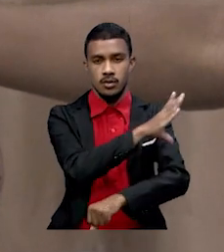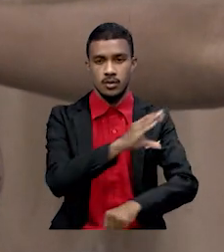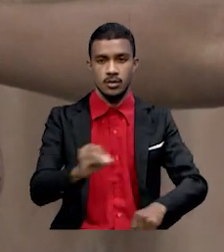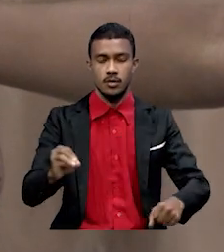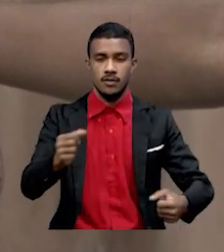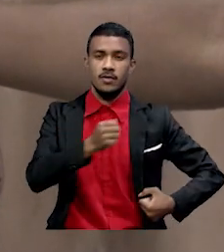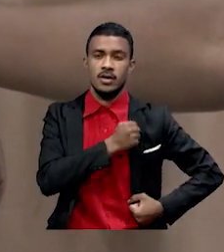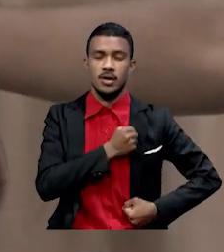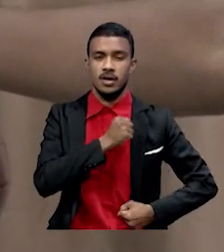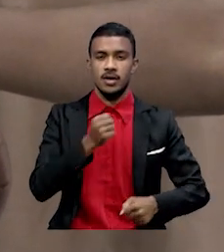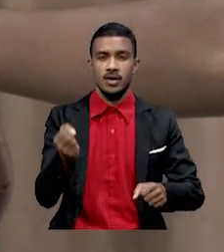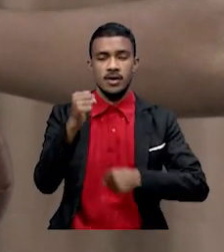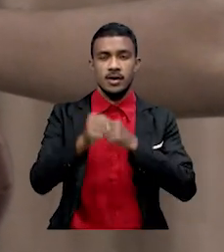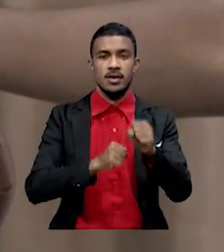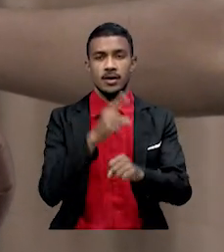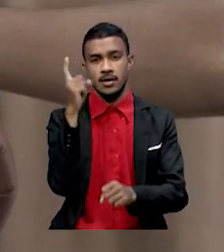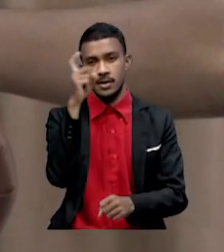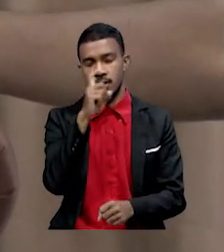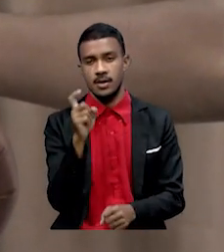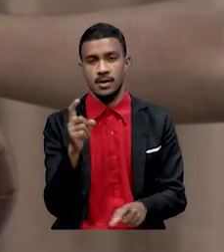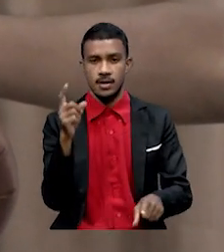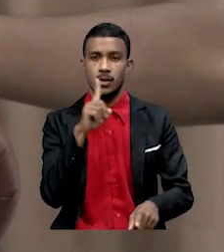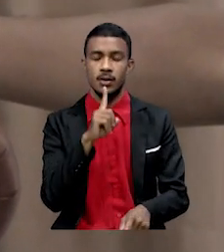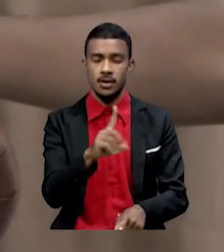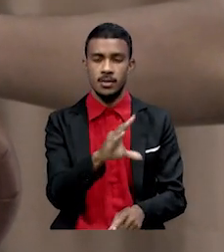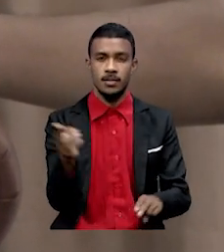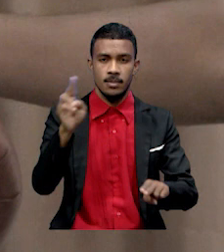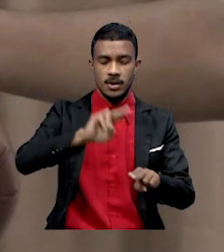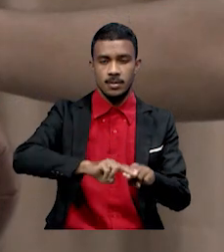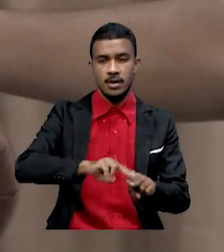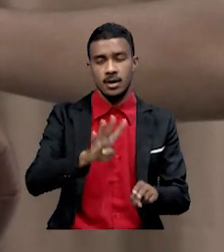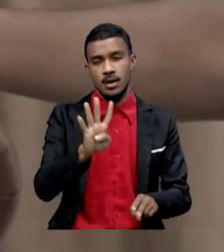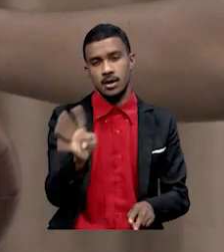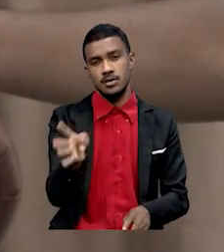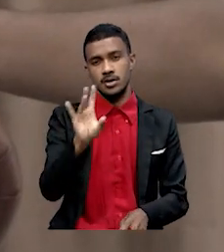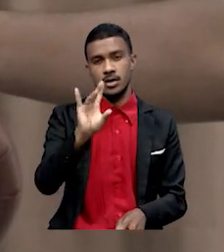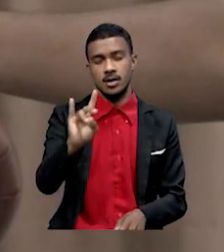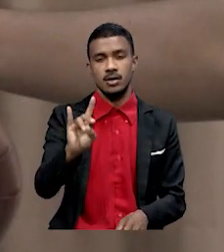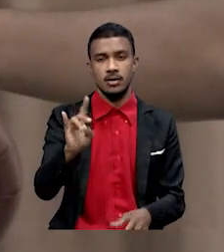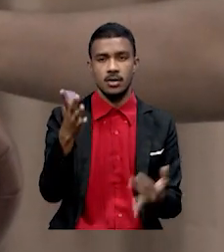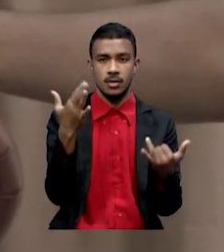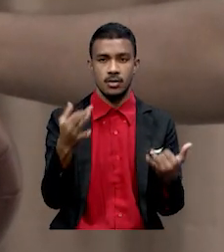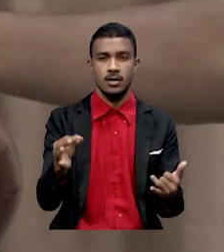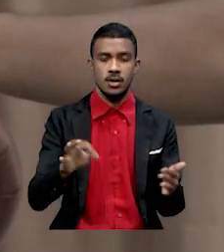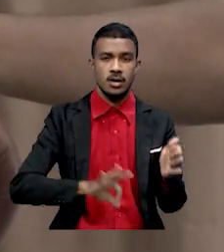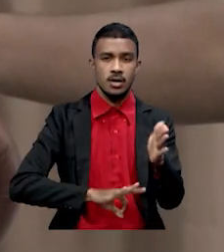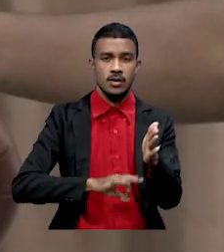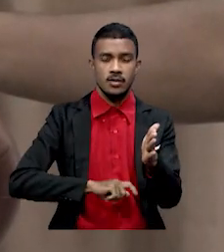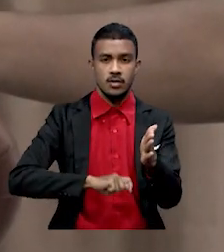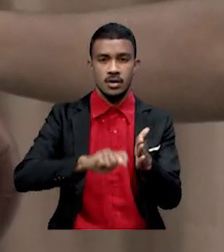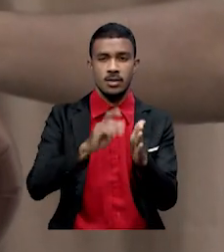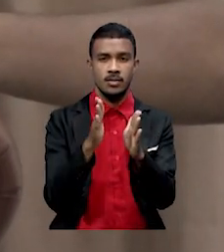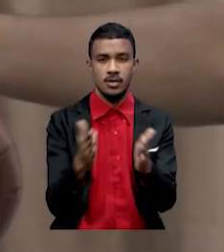no lo resineto tare agora la dia e reclutamento Falentil va e fileteli mo